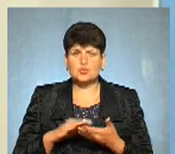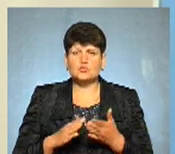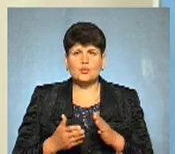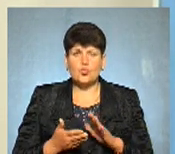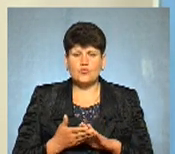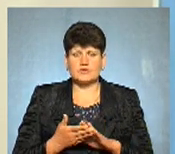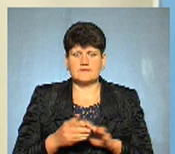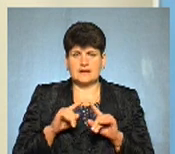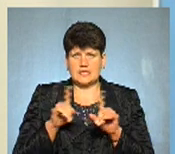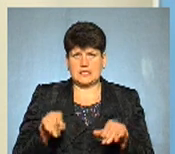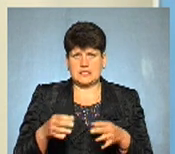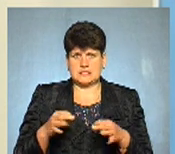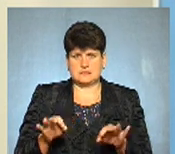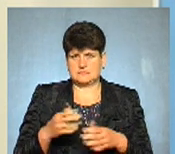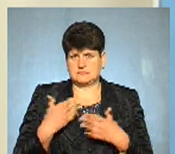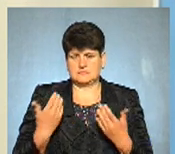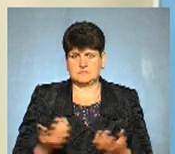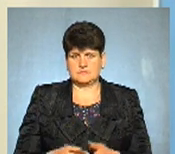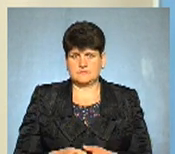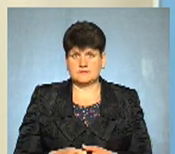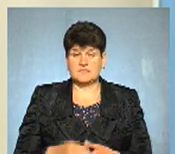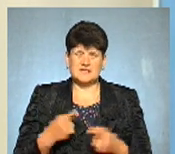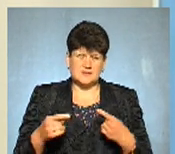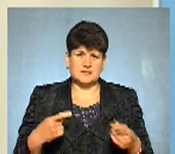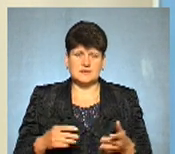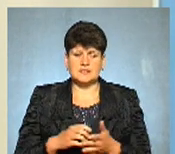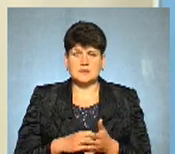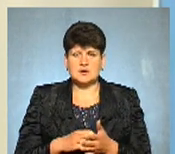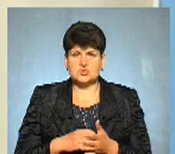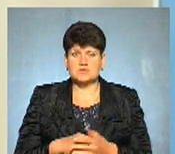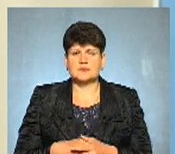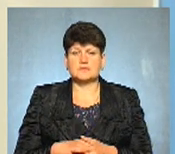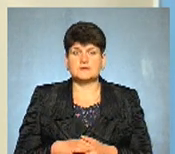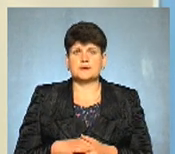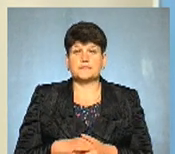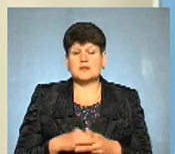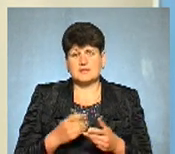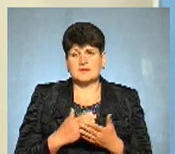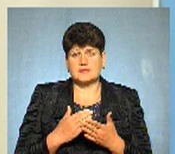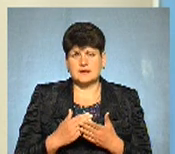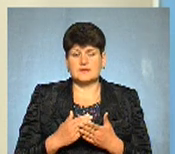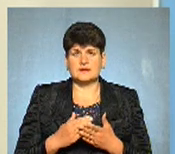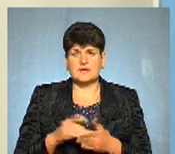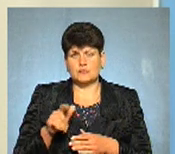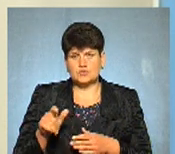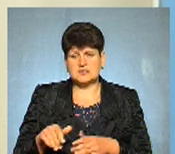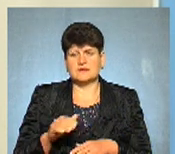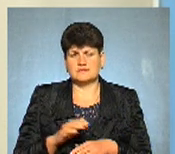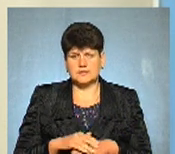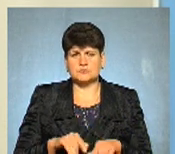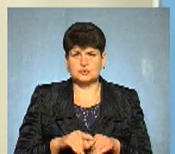і не ліцензували свій НСЗУ. З тих чи інших причин, з об'єктивних чи навіть не об'єктивних, тобто є десь там і людський фактор,